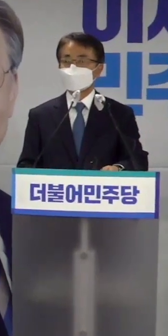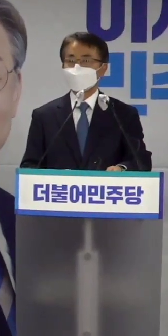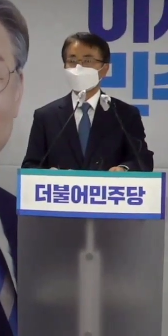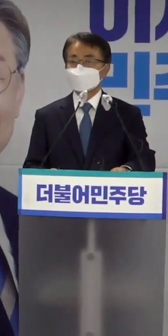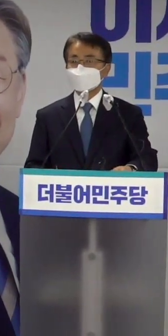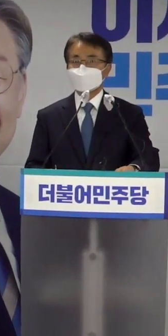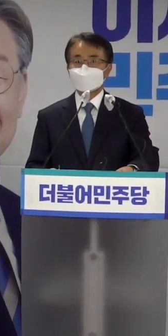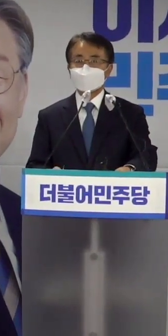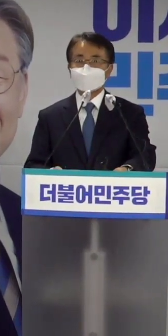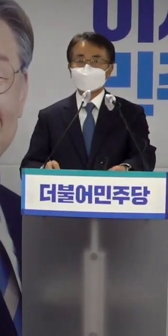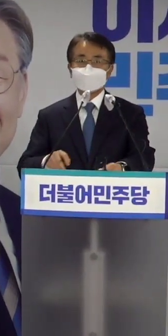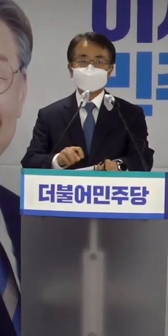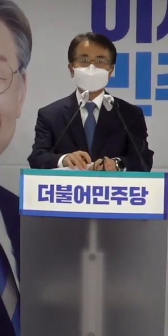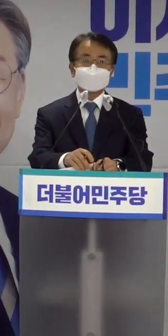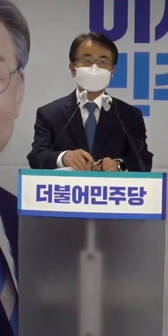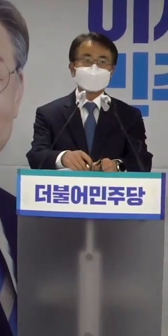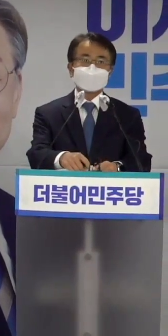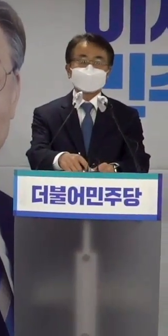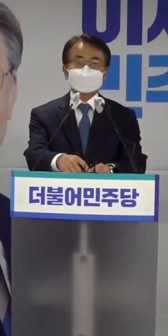보고 계십니까?